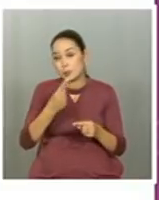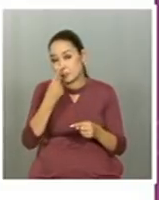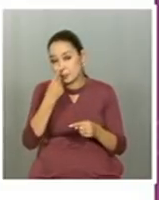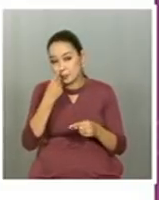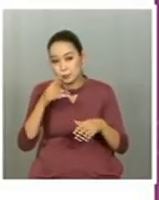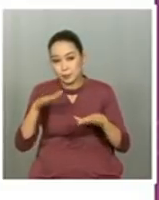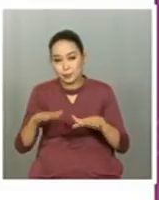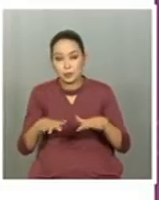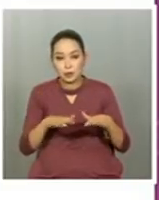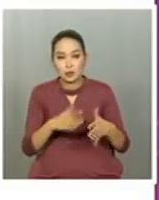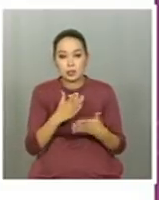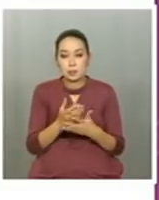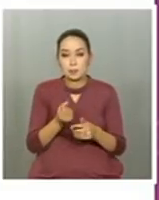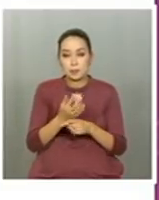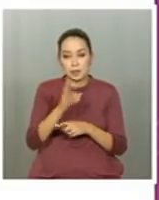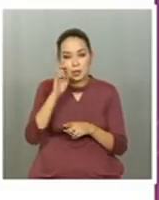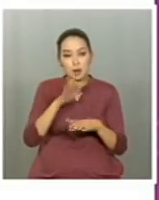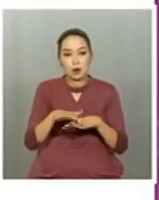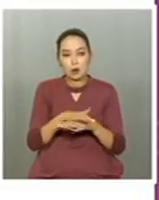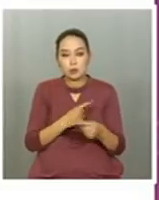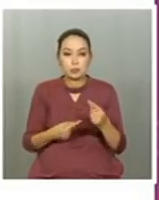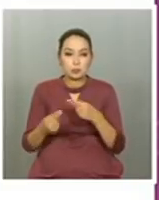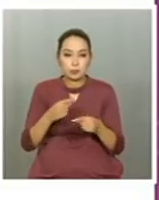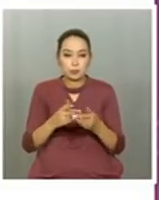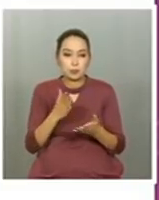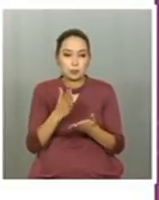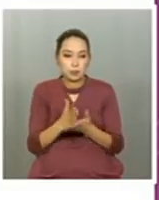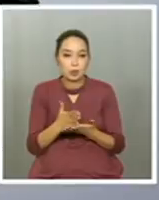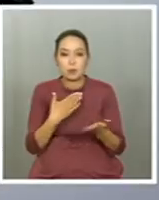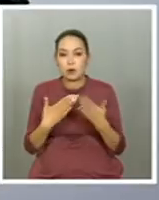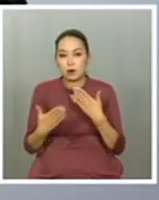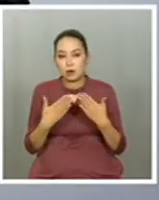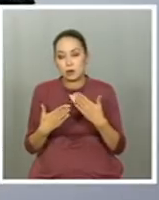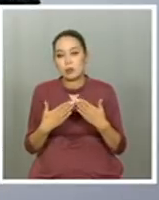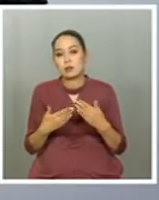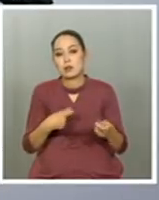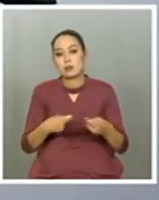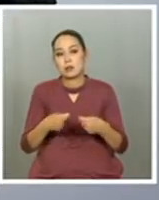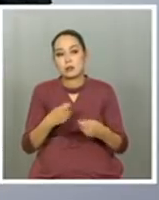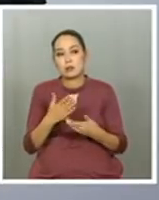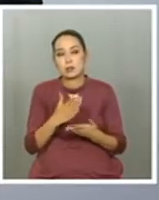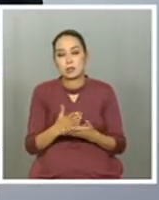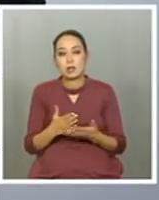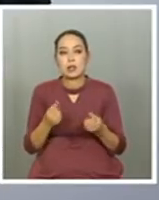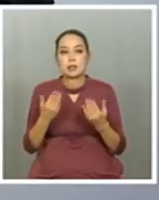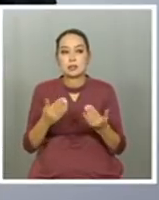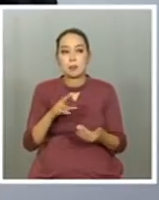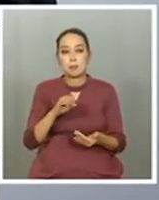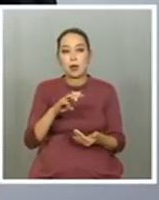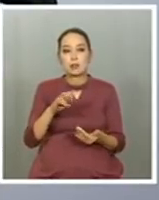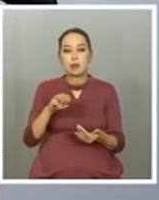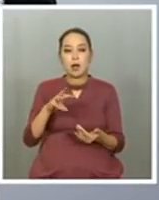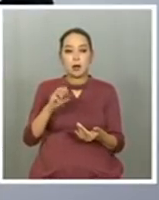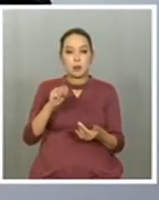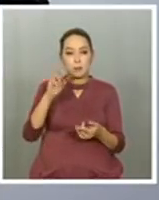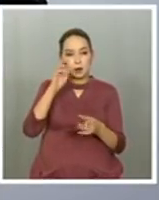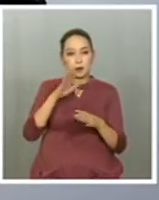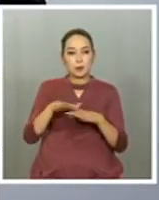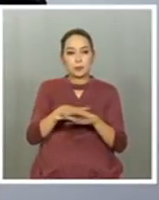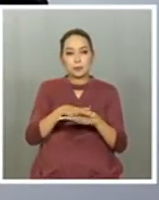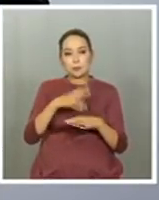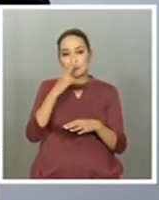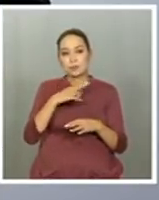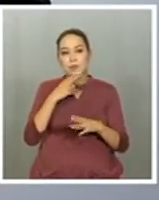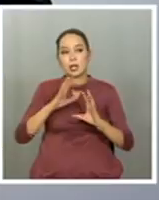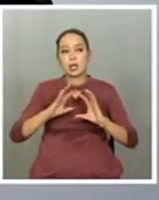бірнеше мемлекеттер, олар бір-бірімен тығыз қарым-қатынас орната алады. Оқушылар, ал енді Панама мемлекетінің мысалында Панаманың